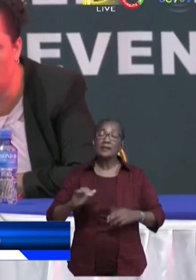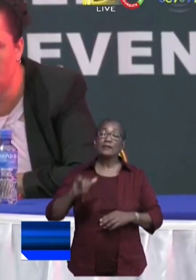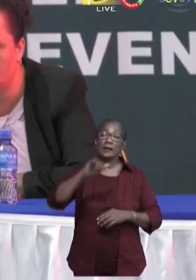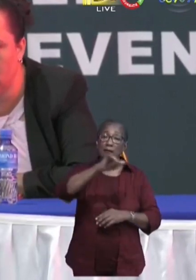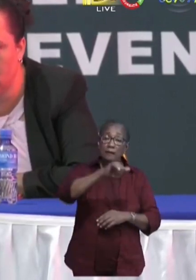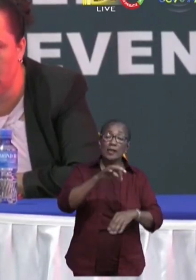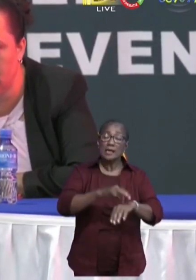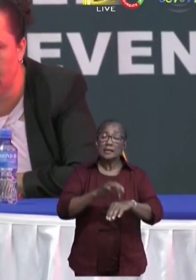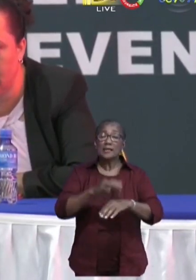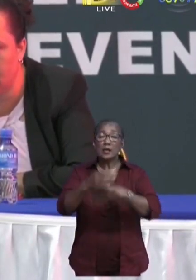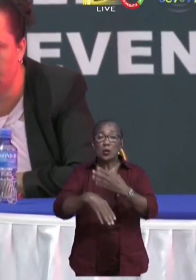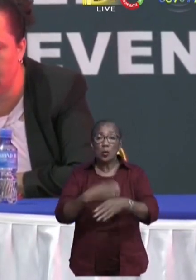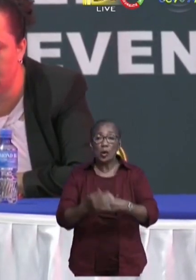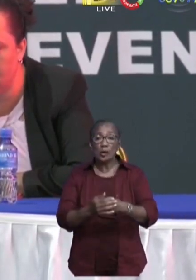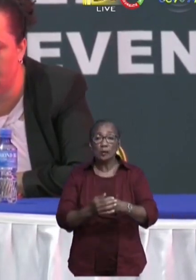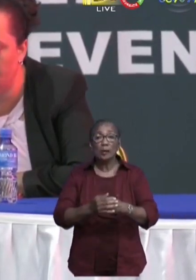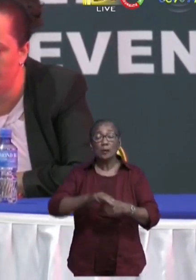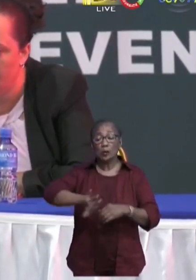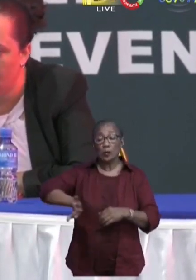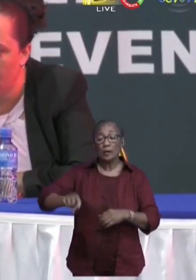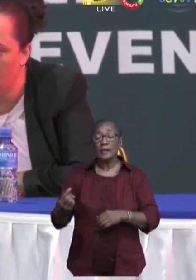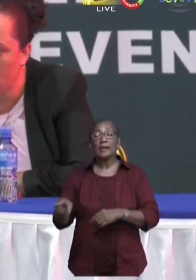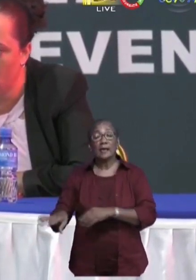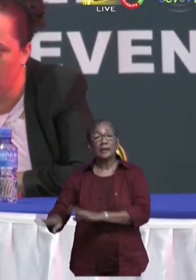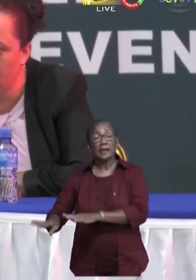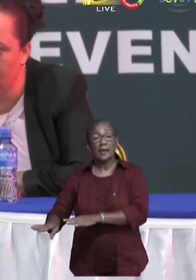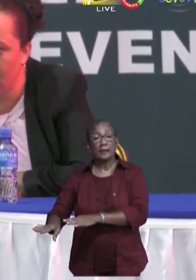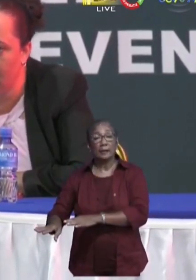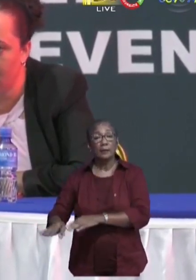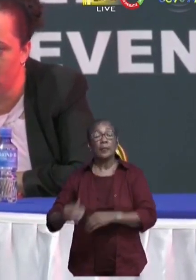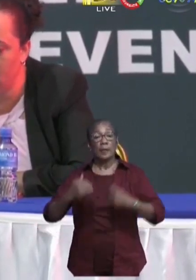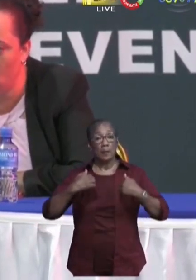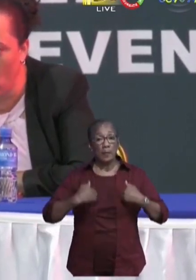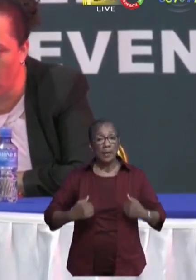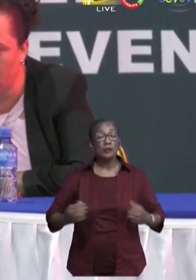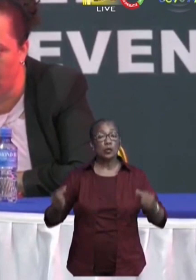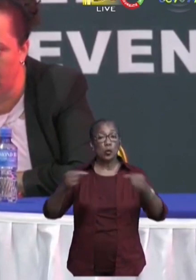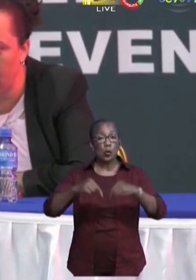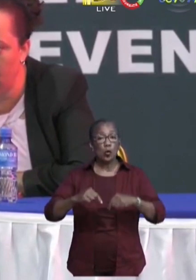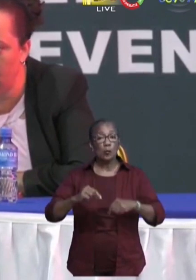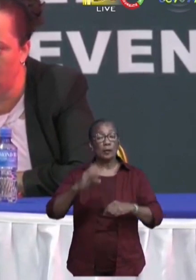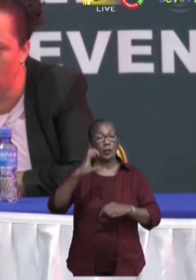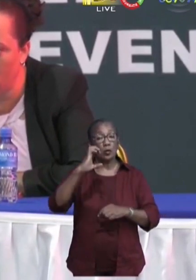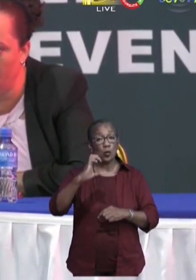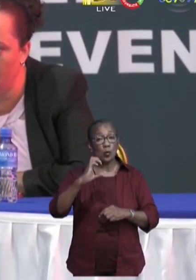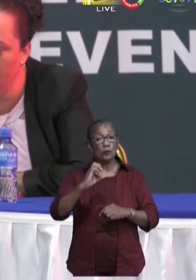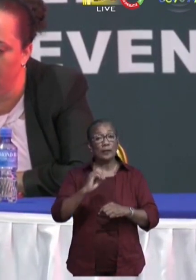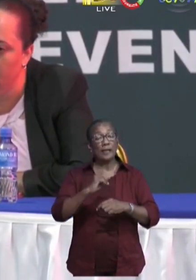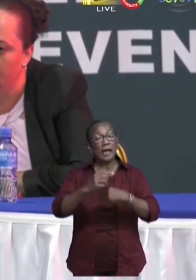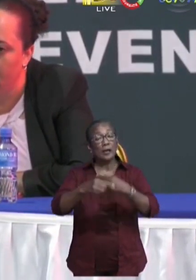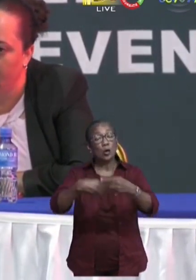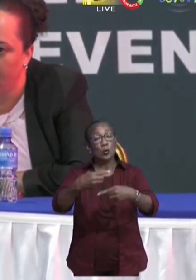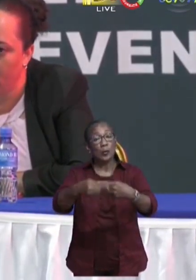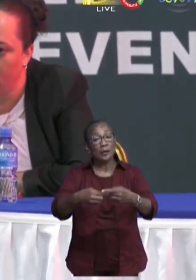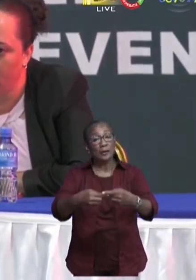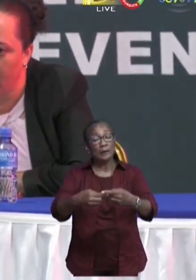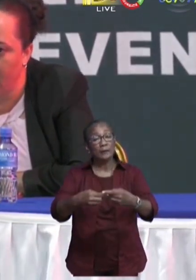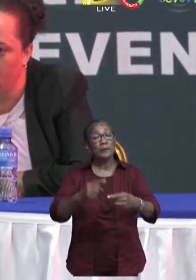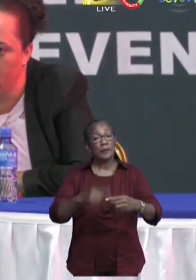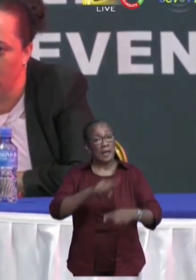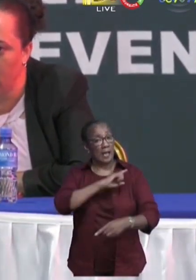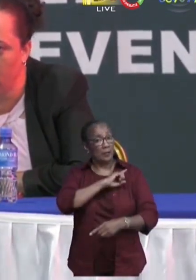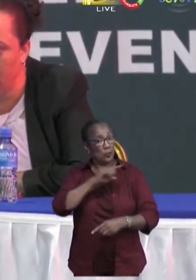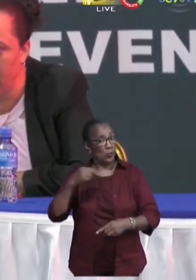ziek worden, terwijl ze in quarantaine zijn. Als we mensen krijgen dus die COVID gaan ontwikkelen en